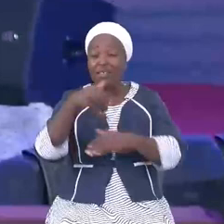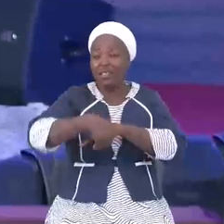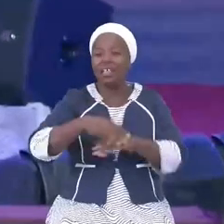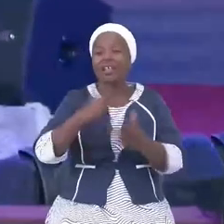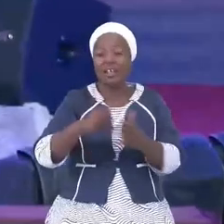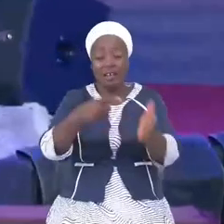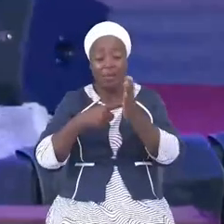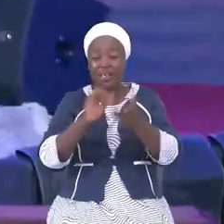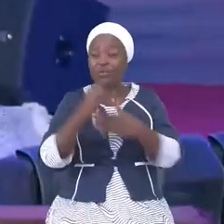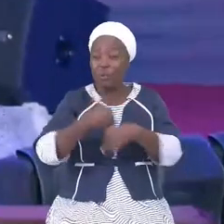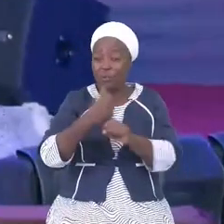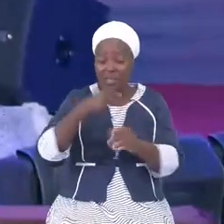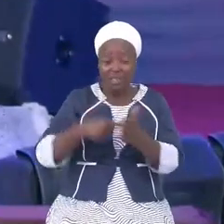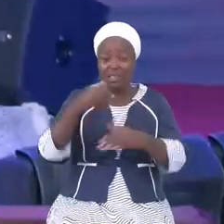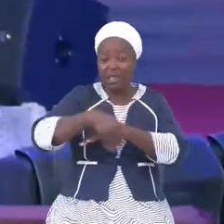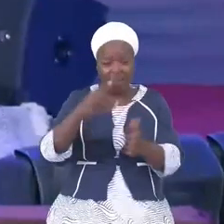feras,